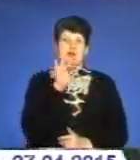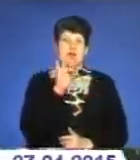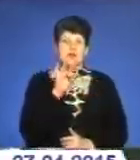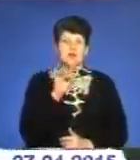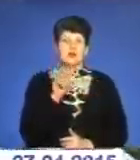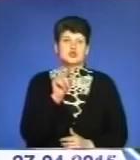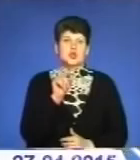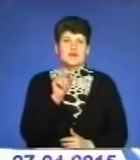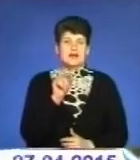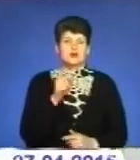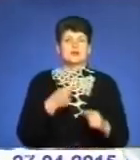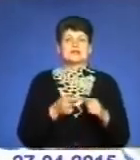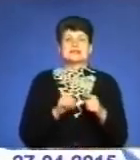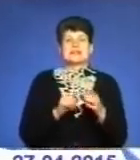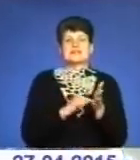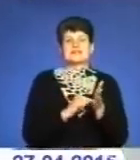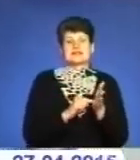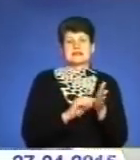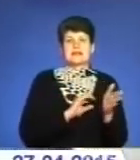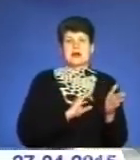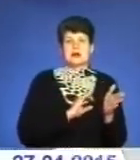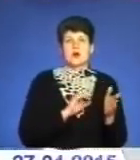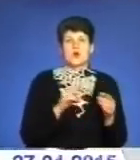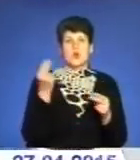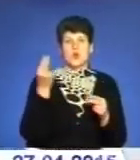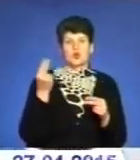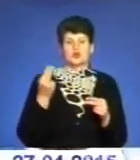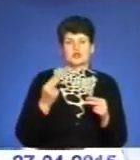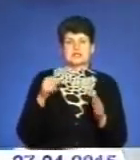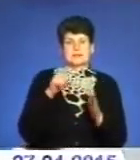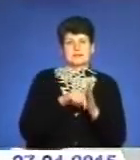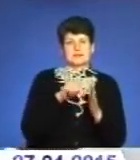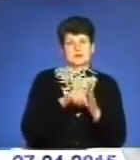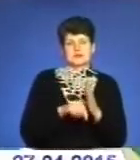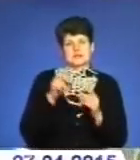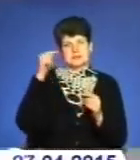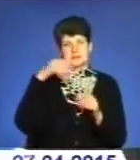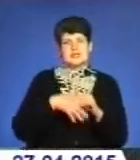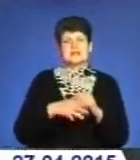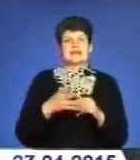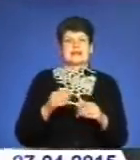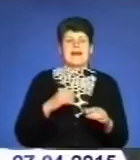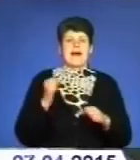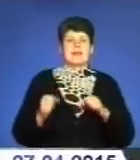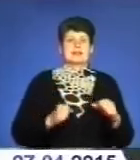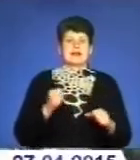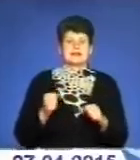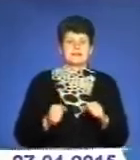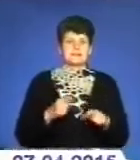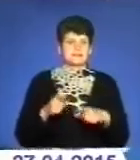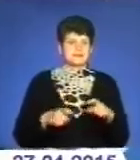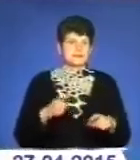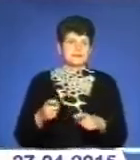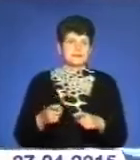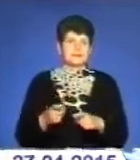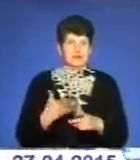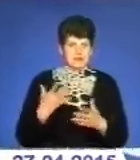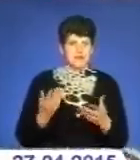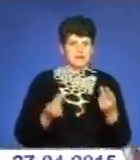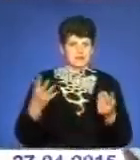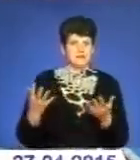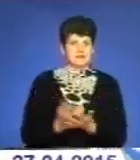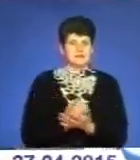мандруємо, пластуємо, ми відпочиваємо. Тобто це допомагає об'єднатися в колі сім'ї. Ця відзнака означає